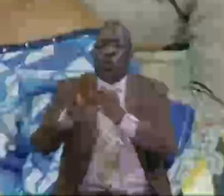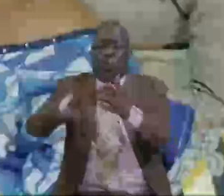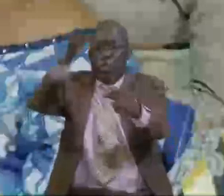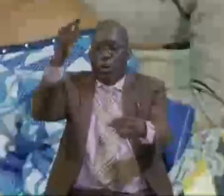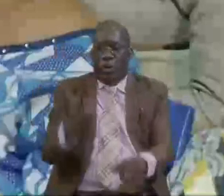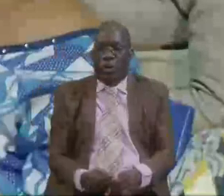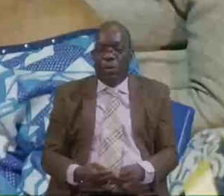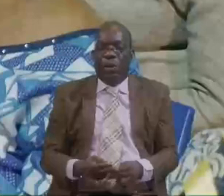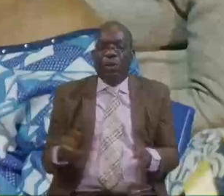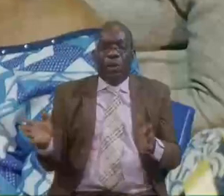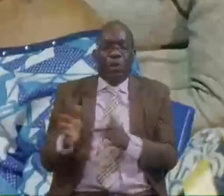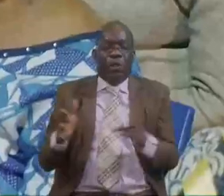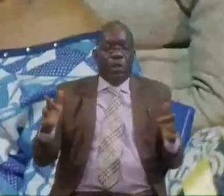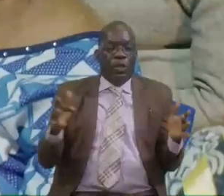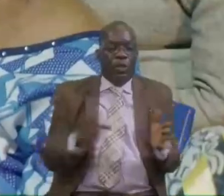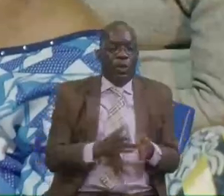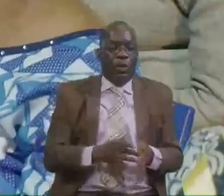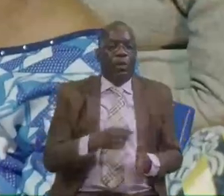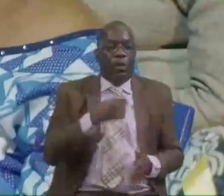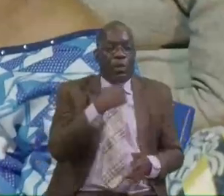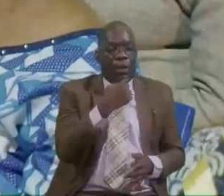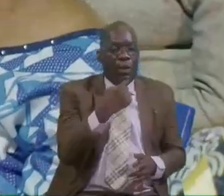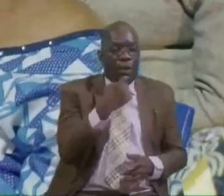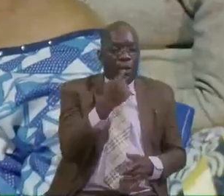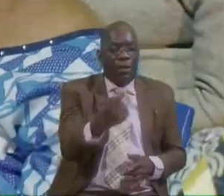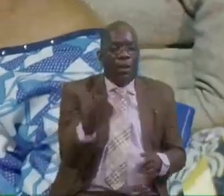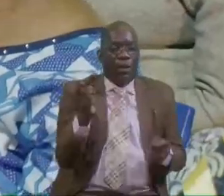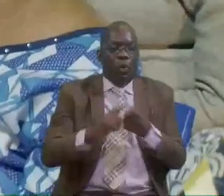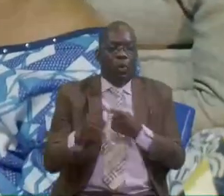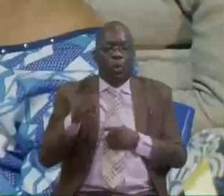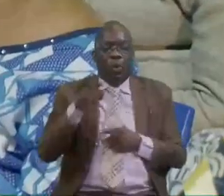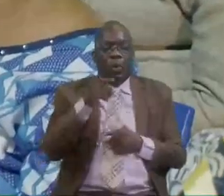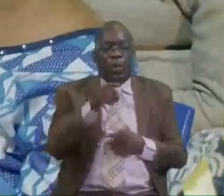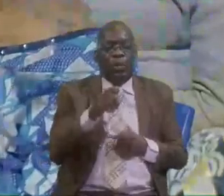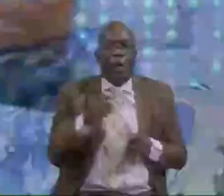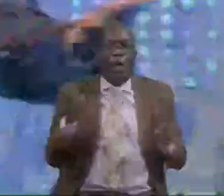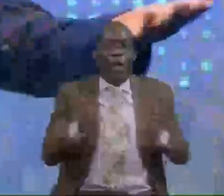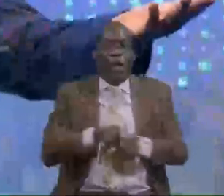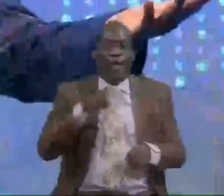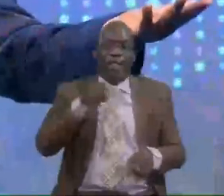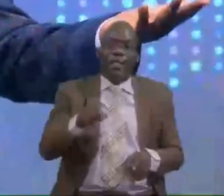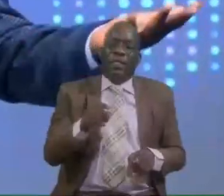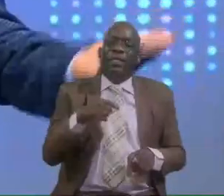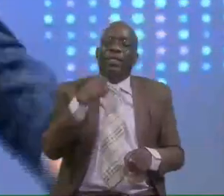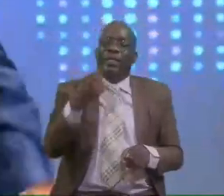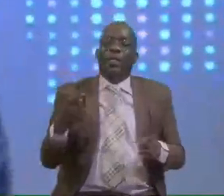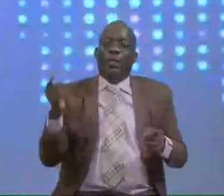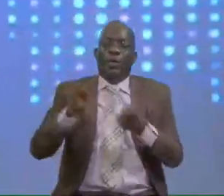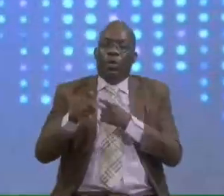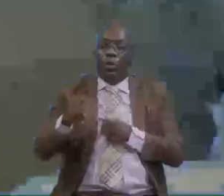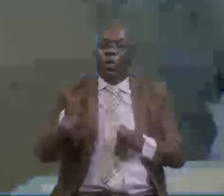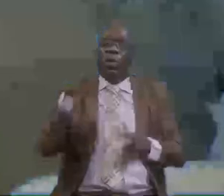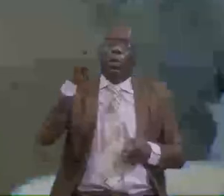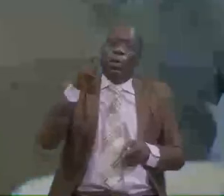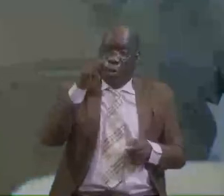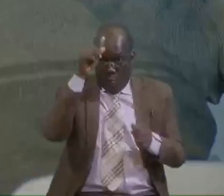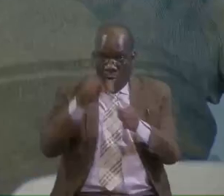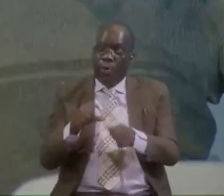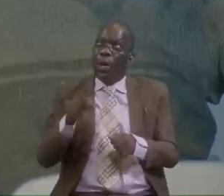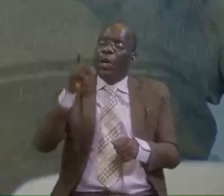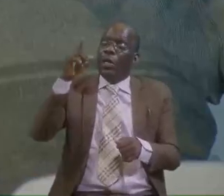Jésus. Jésus lui a dit, et il, comme il lui a dit, c'est un